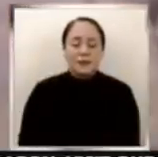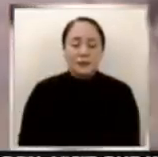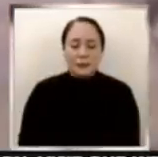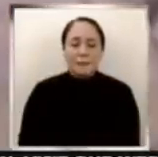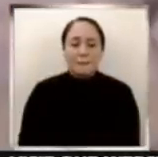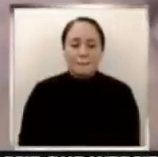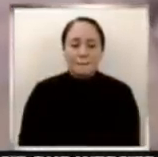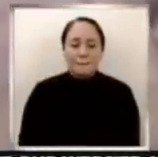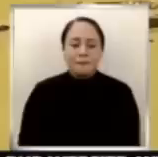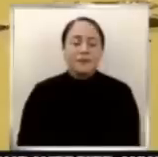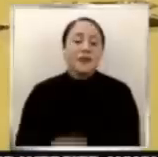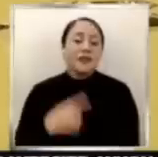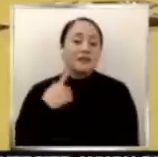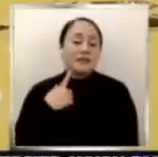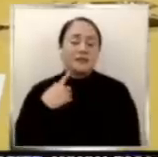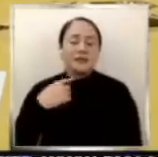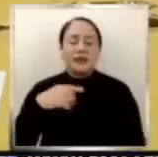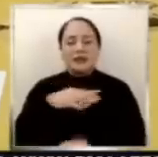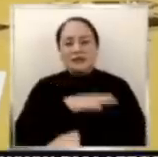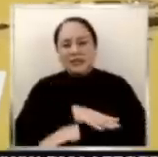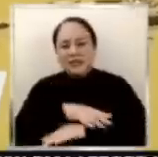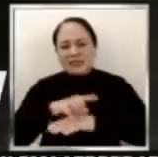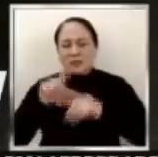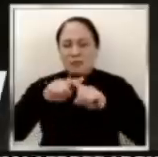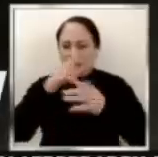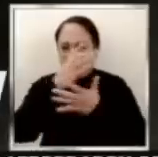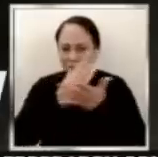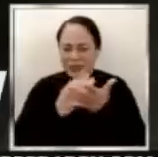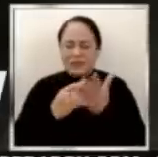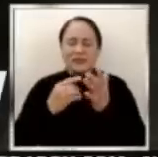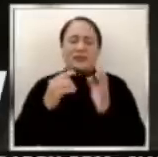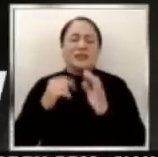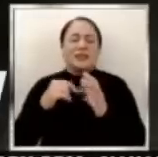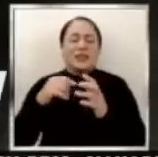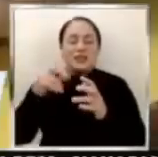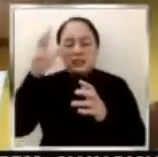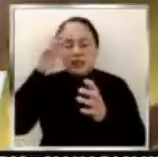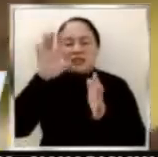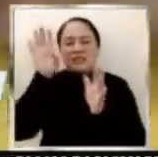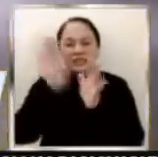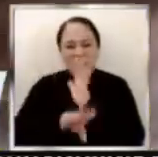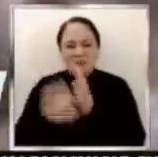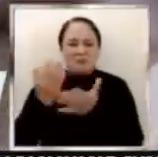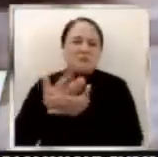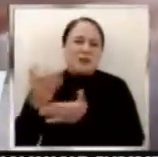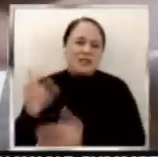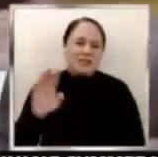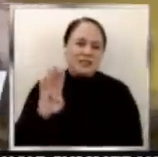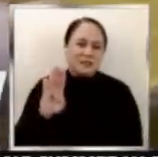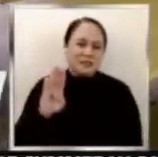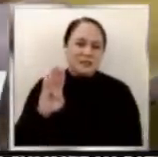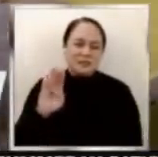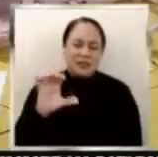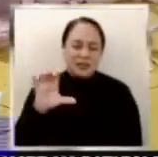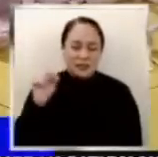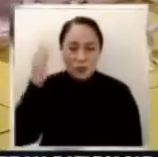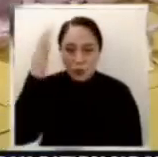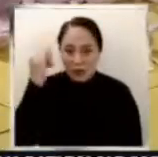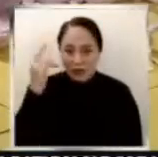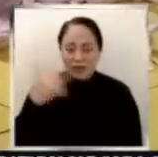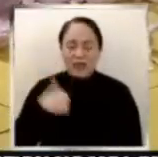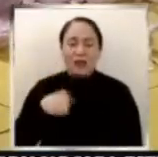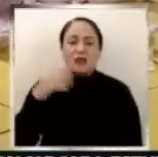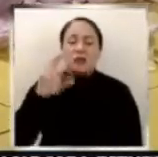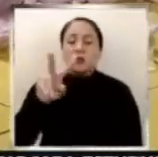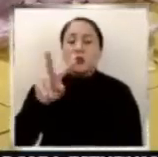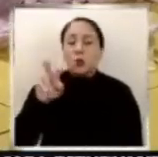Leeg, paa at iba pang mas murang parte ng manok ang binibili ni Babes. Ngayong umabot na sa mahigit 200 pesos ang